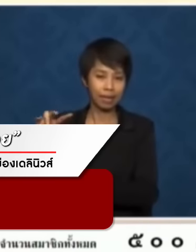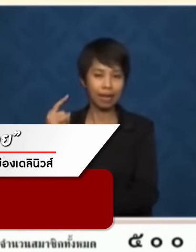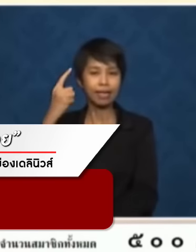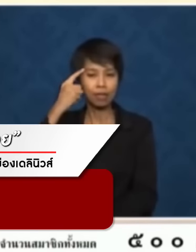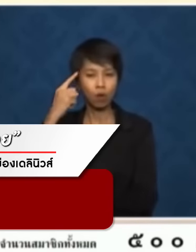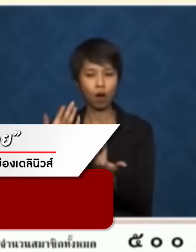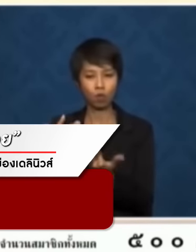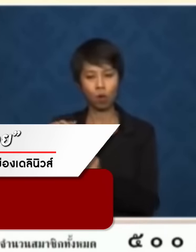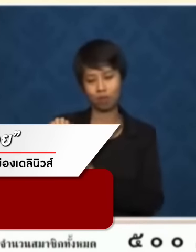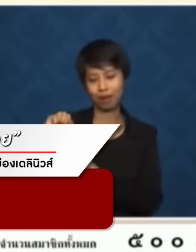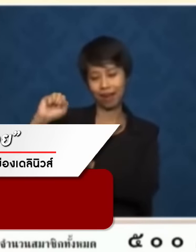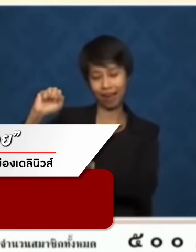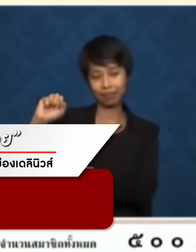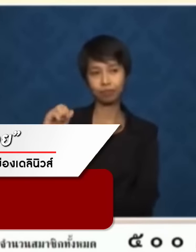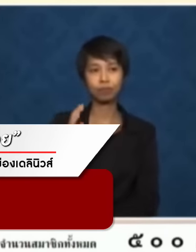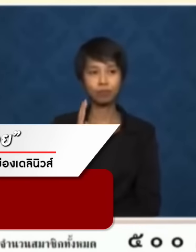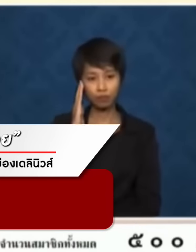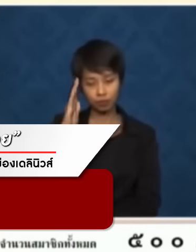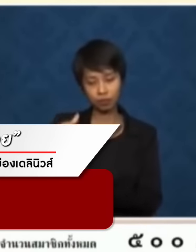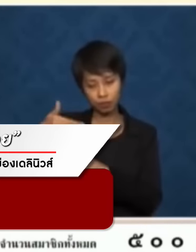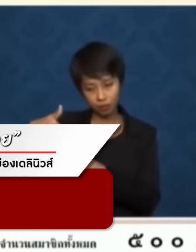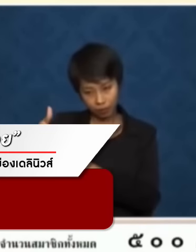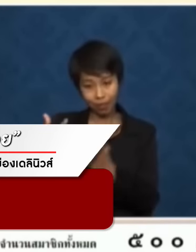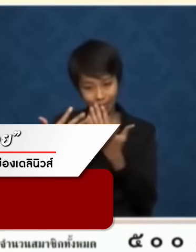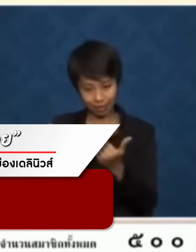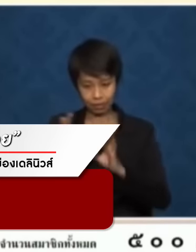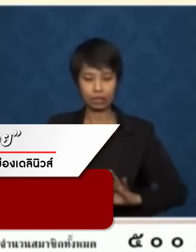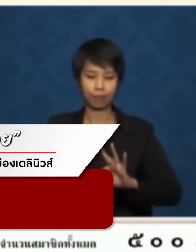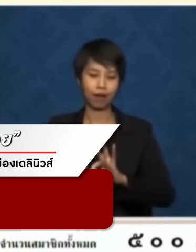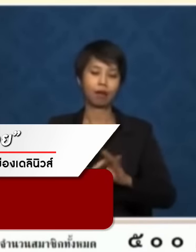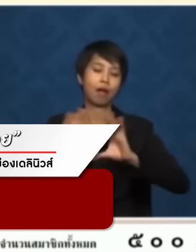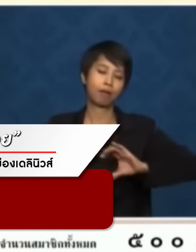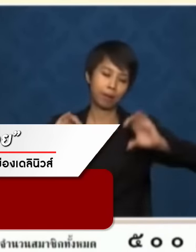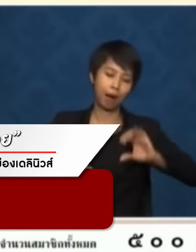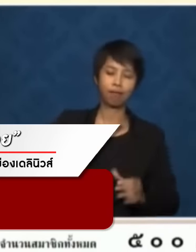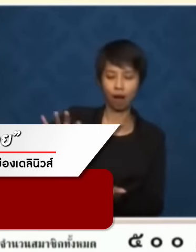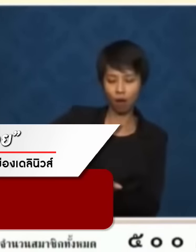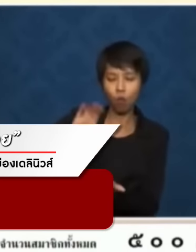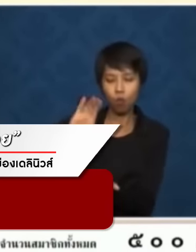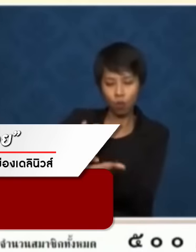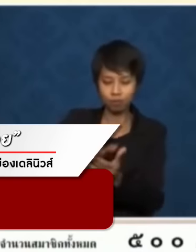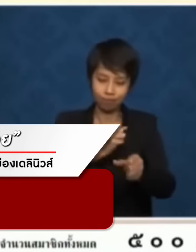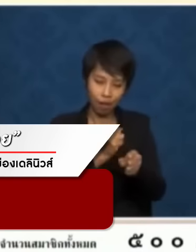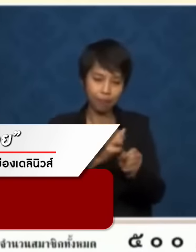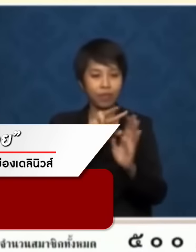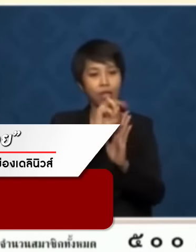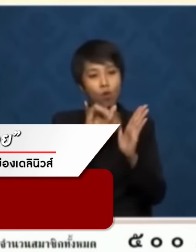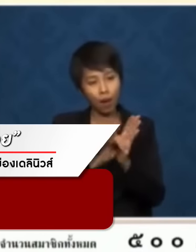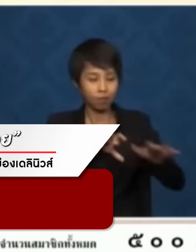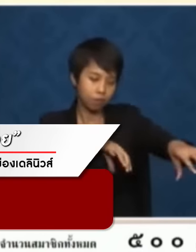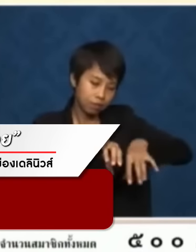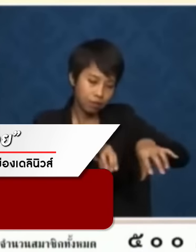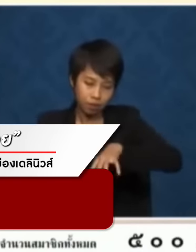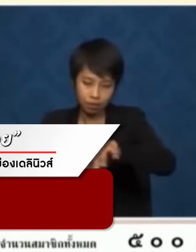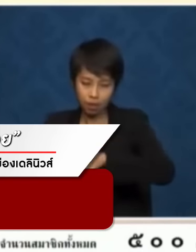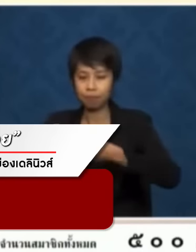ครับตอนนี้เขากำลังอยู่ในขั้นตอนของการมาธิการวิสามันอยู่นะครับเขามีเวลากรอบการทำงานของเขาเนี่ยไอ้การ